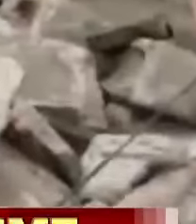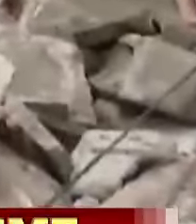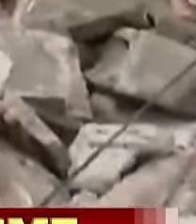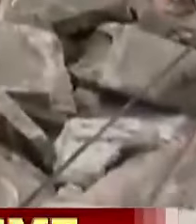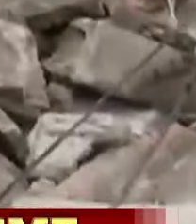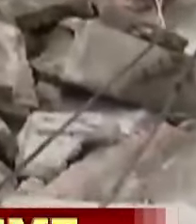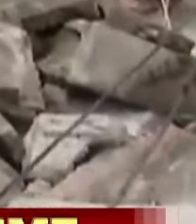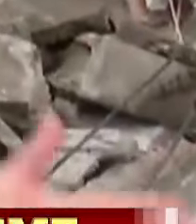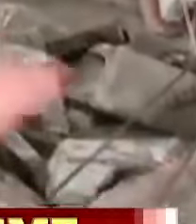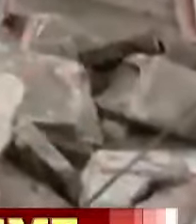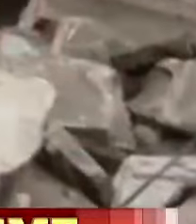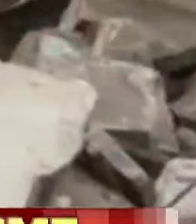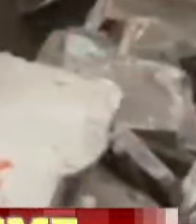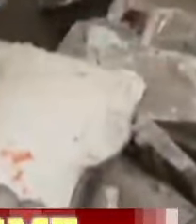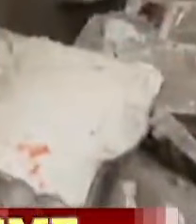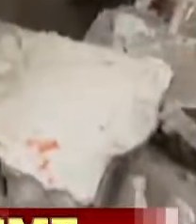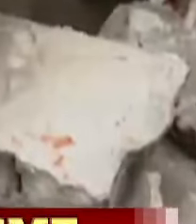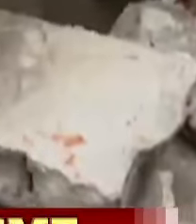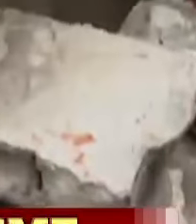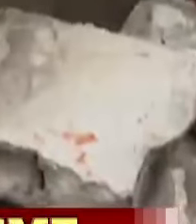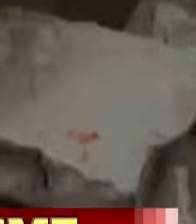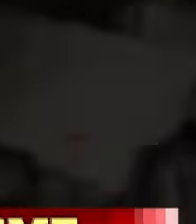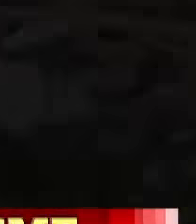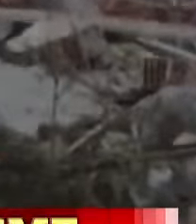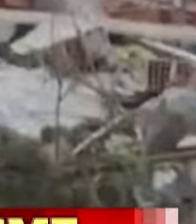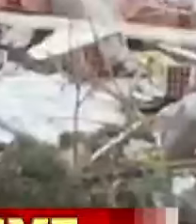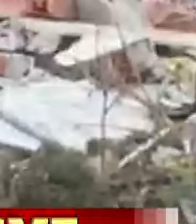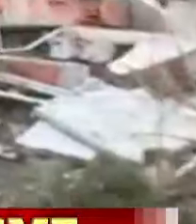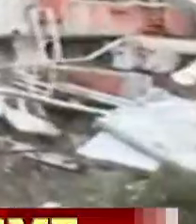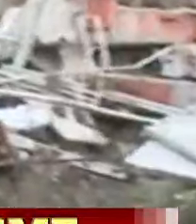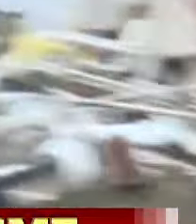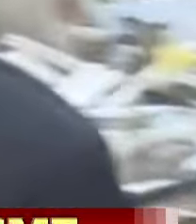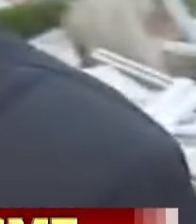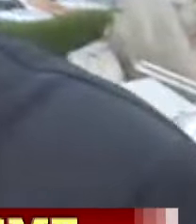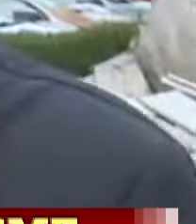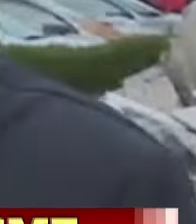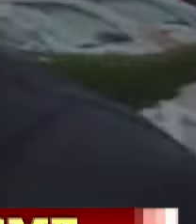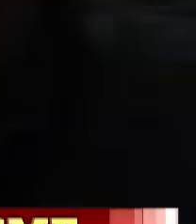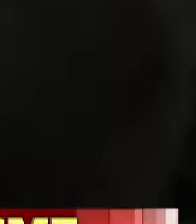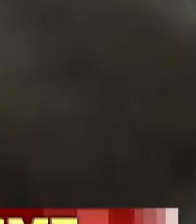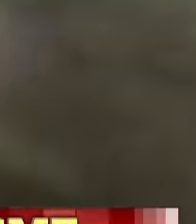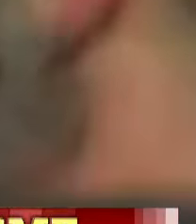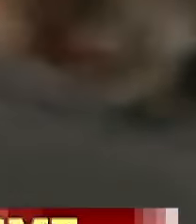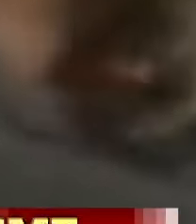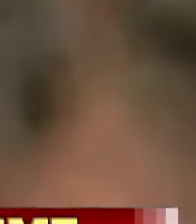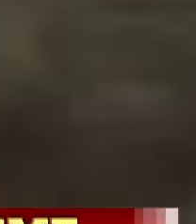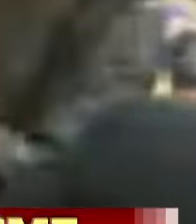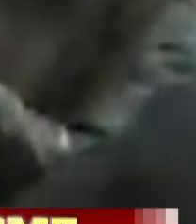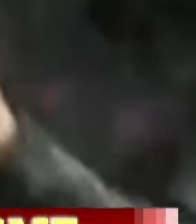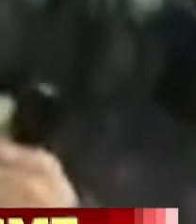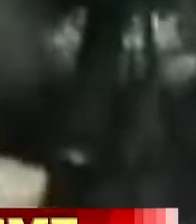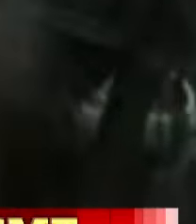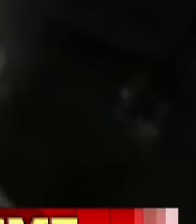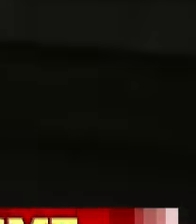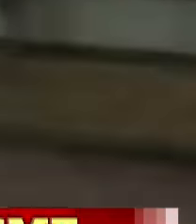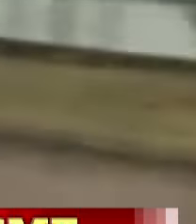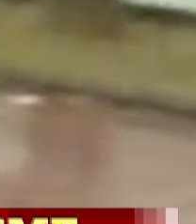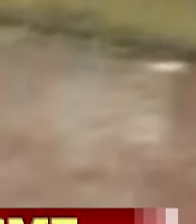değil. Umut 34. O enkazın altında. Mucize bir kurtuluşa tanıklık edeceğiz. Bir çocuğun kurtarılma